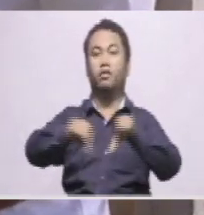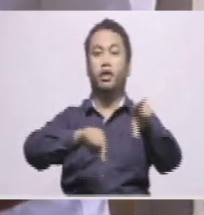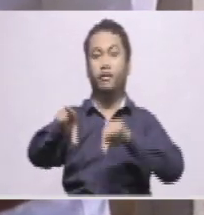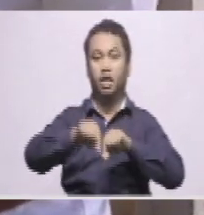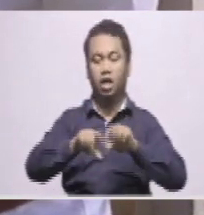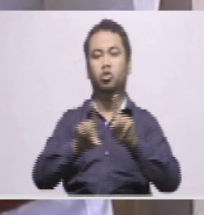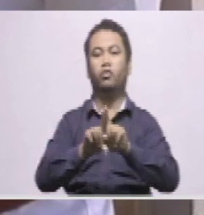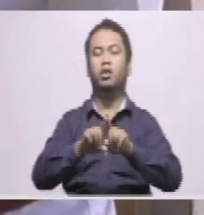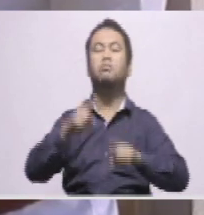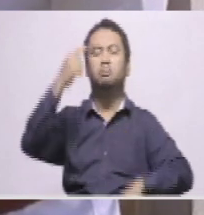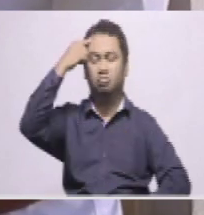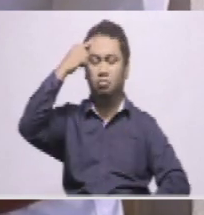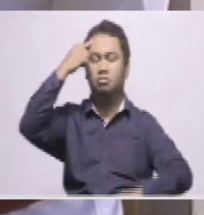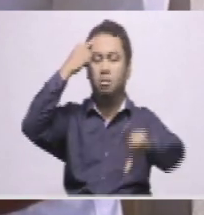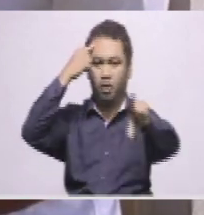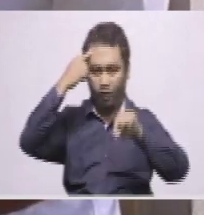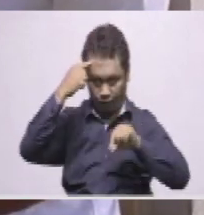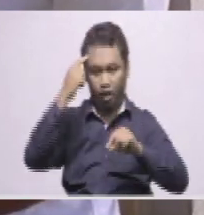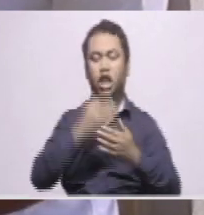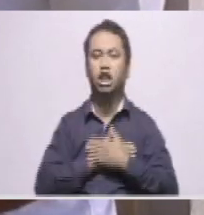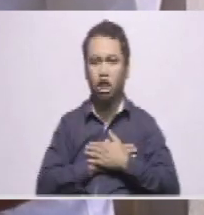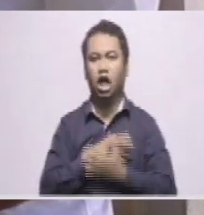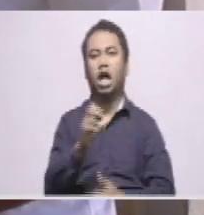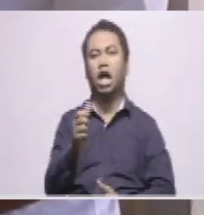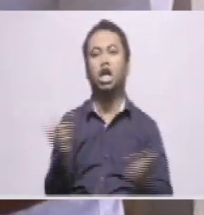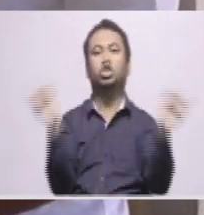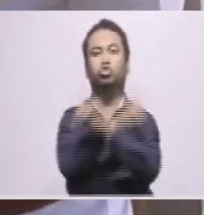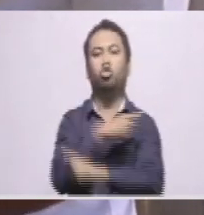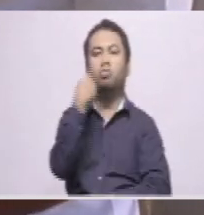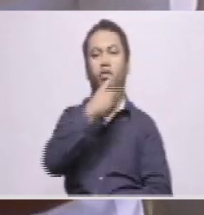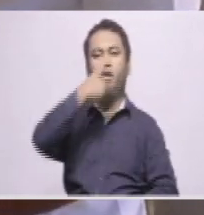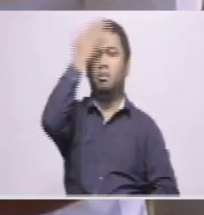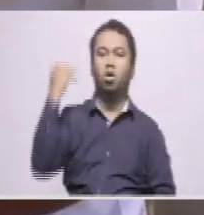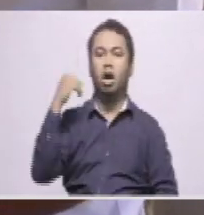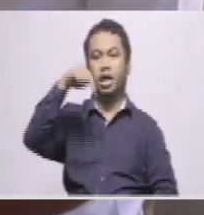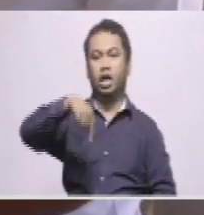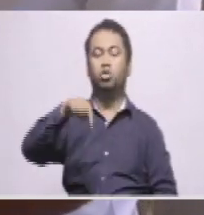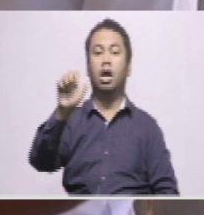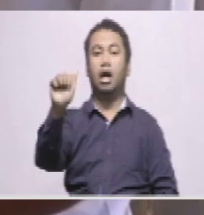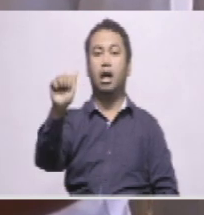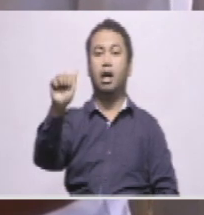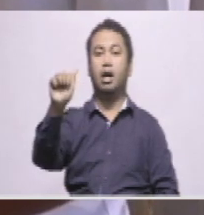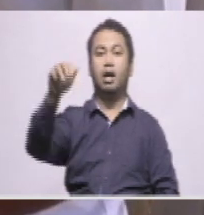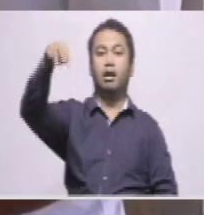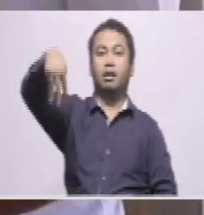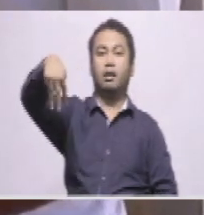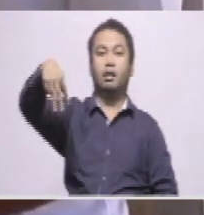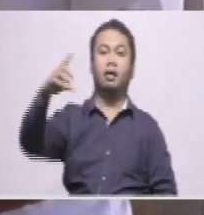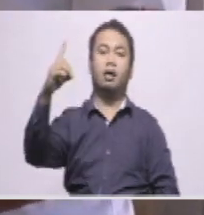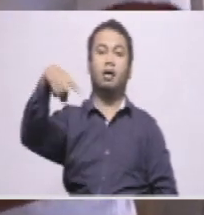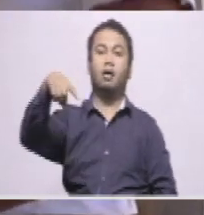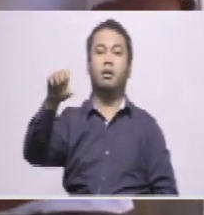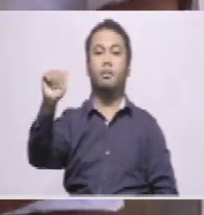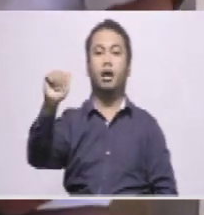hifidy zay olona hitantana ny ampaniandrefana. Ny fahitako azy aloha dia tena zotra tsara io mara-pahariva-ny